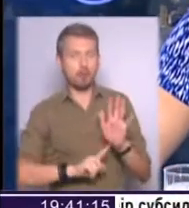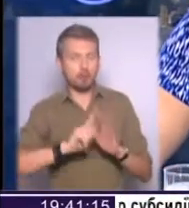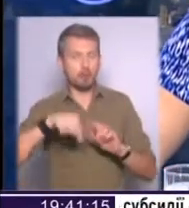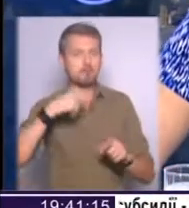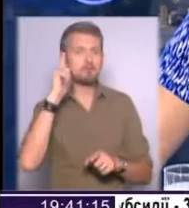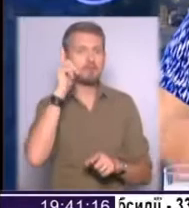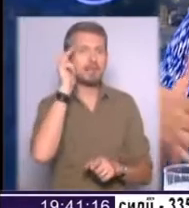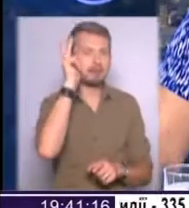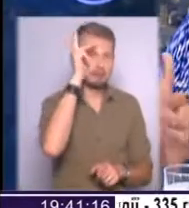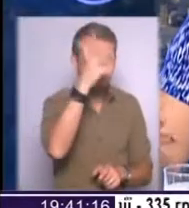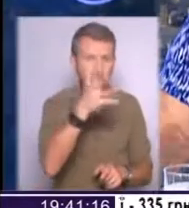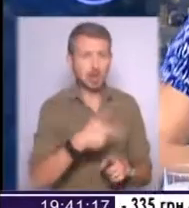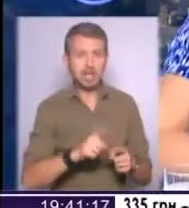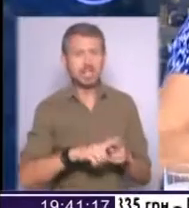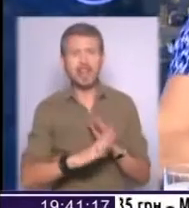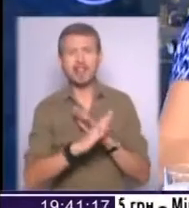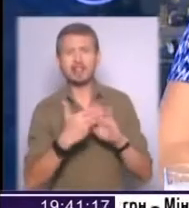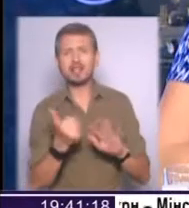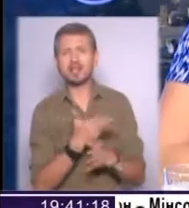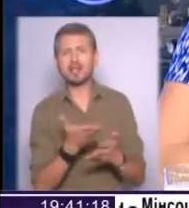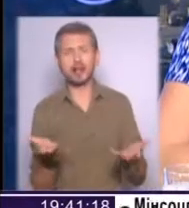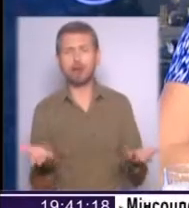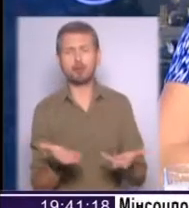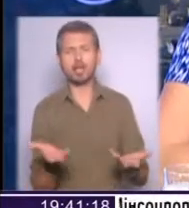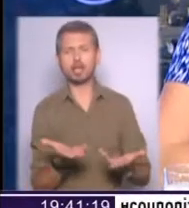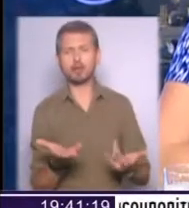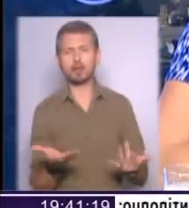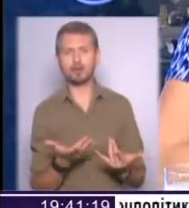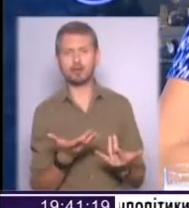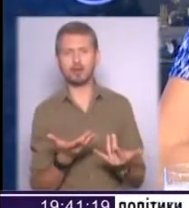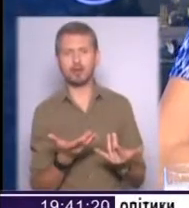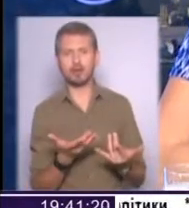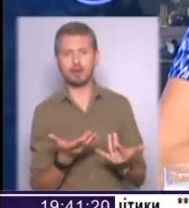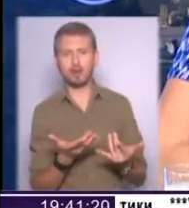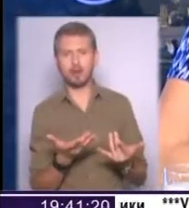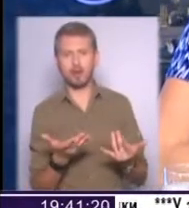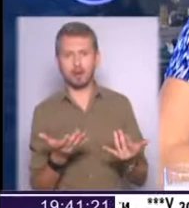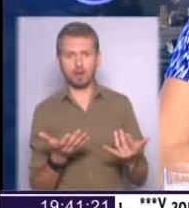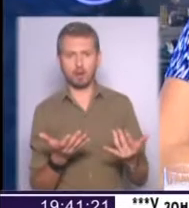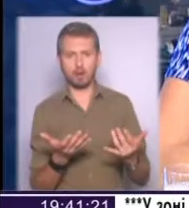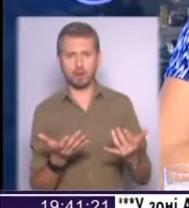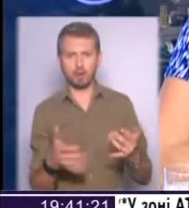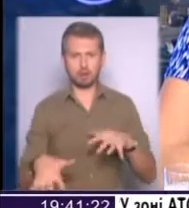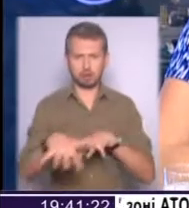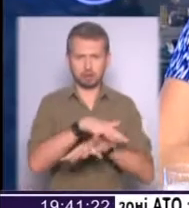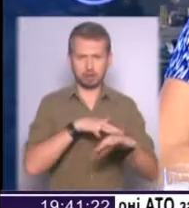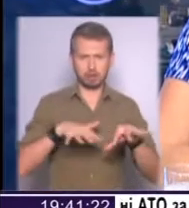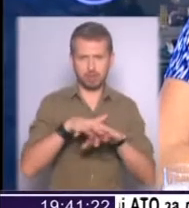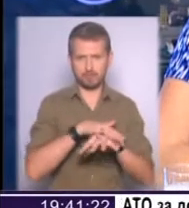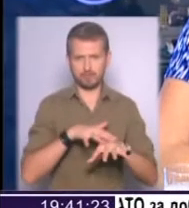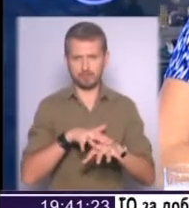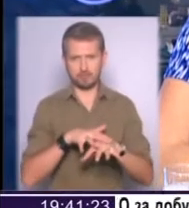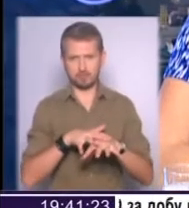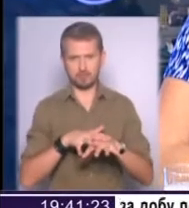не викликало якихось, так би мовити, коливань в суспільстві. Так? Те, що стосується